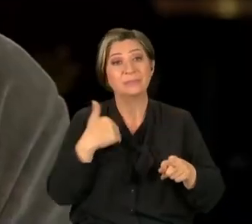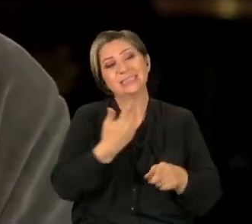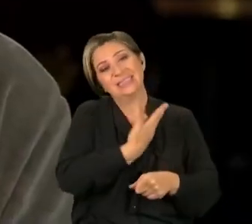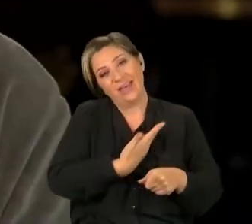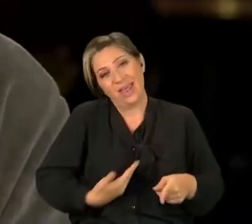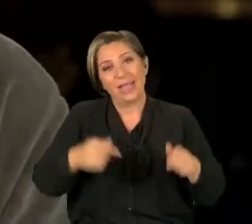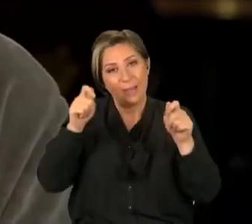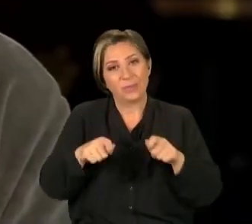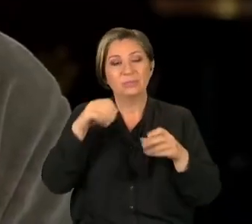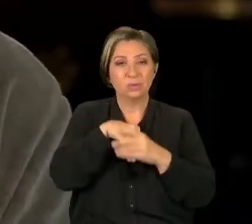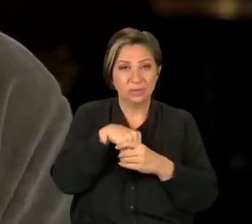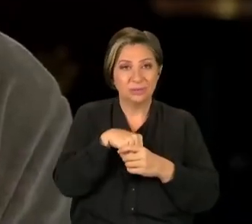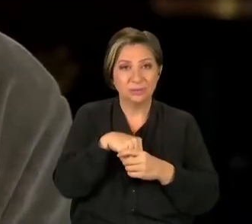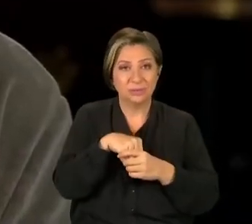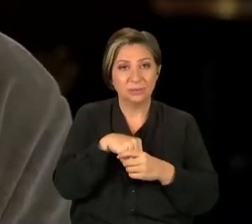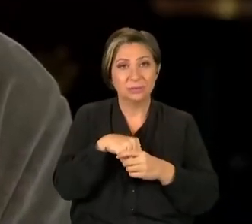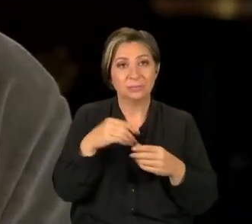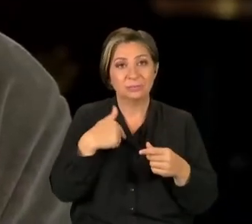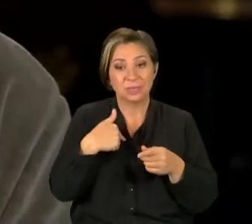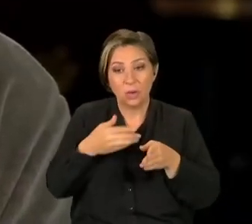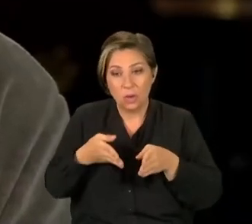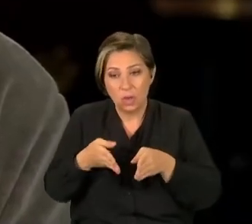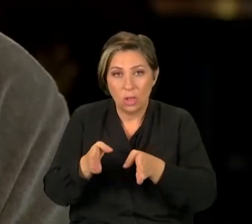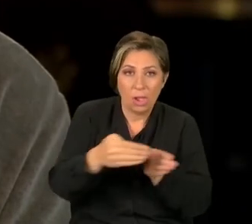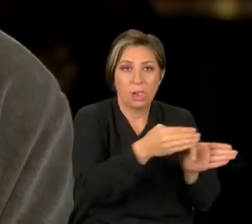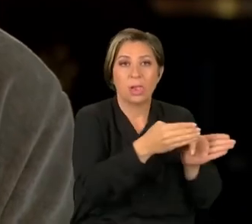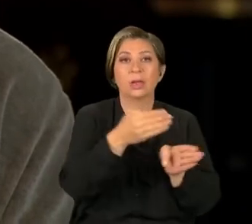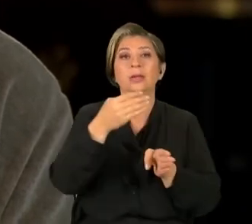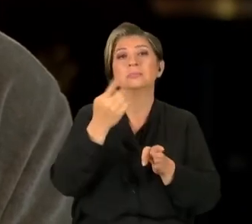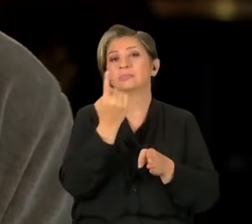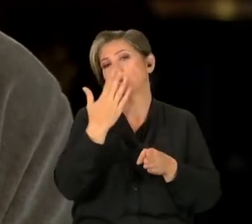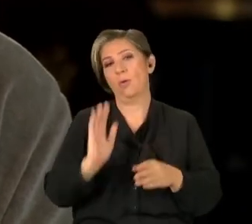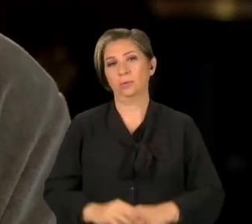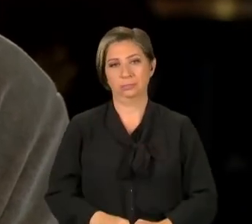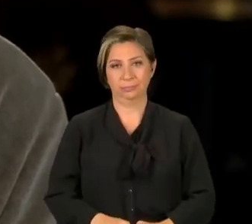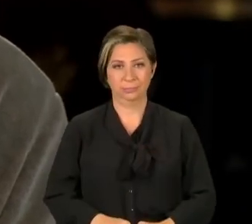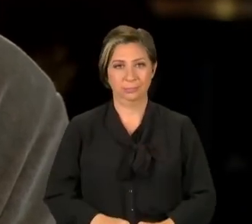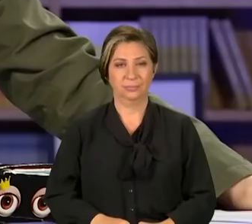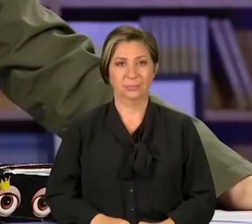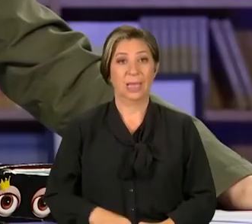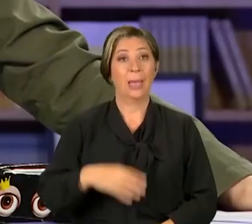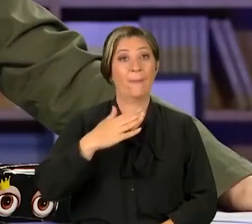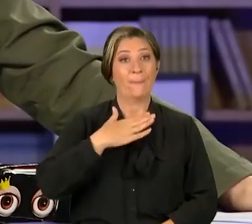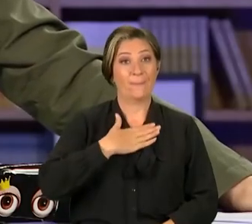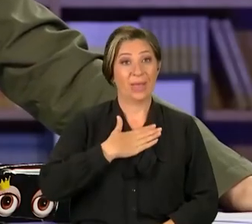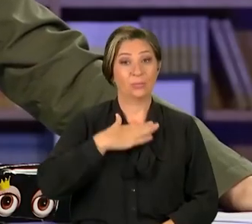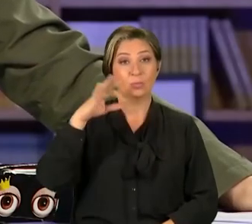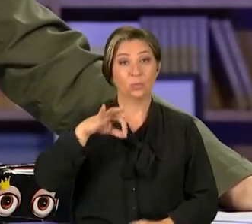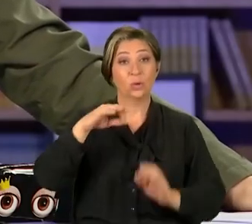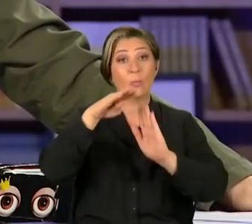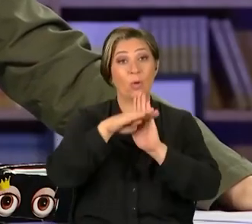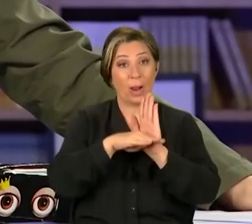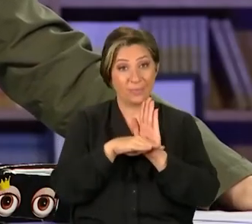severek yaptığımız için bizi yolumuzdan döndürecek bir durum yok Ben bugünkü